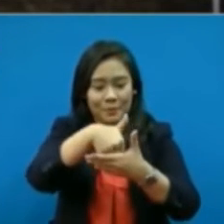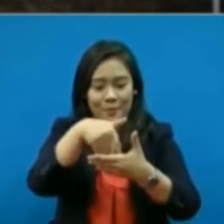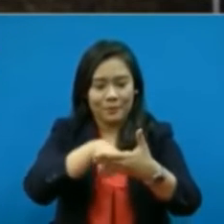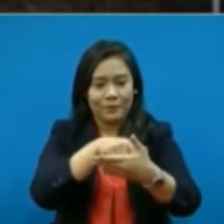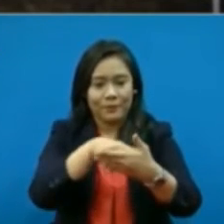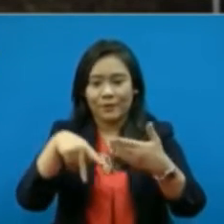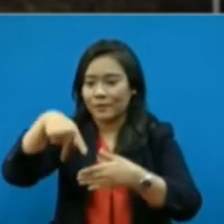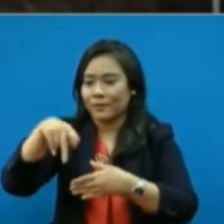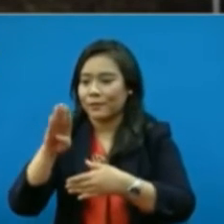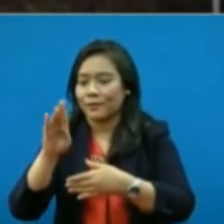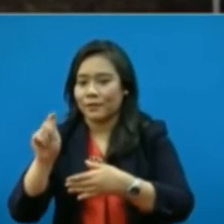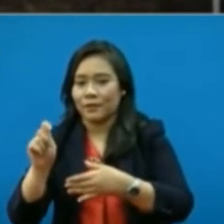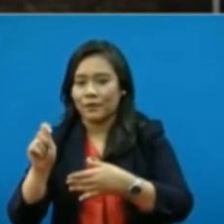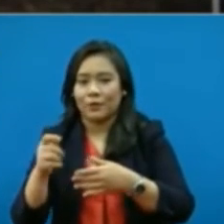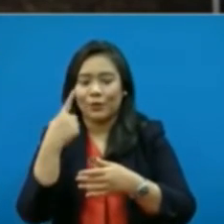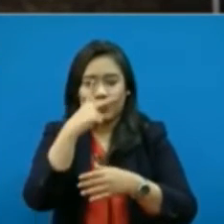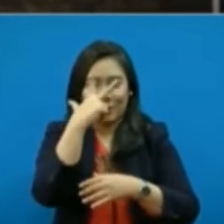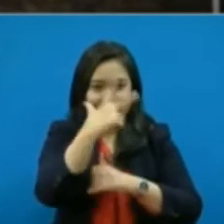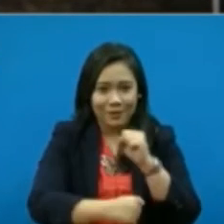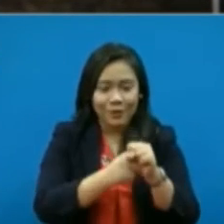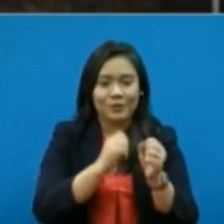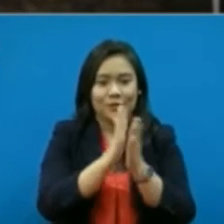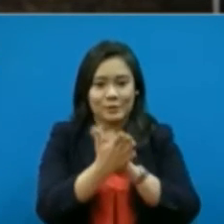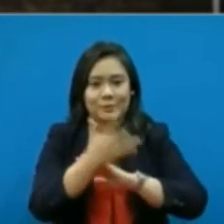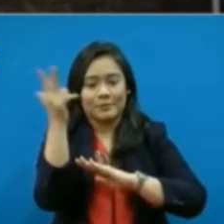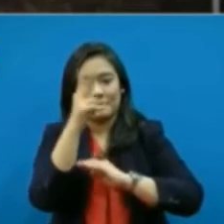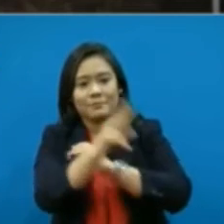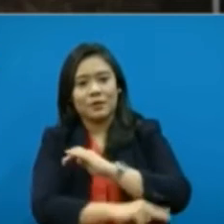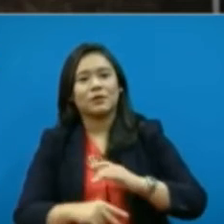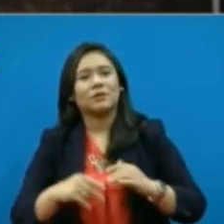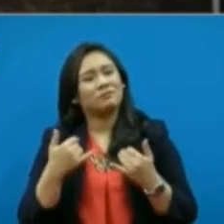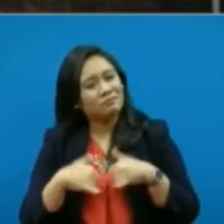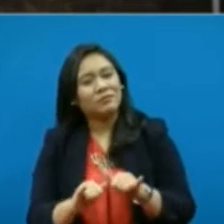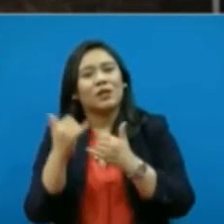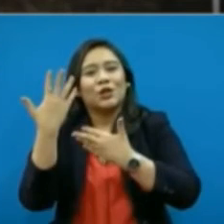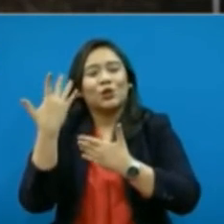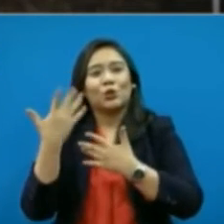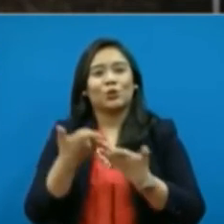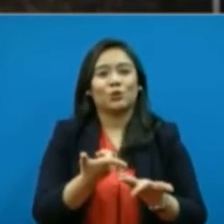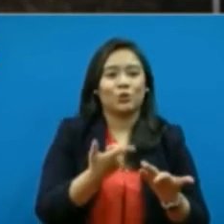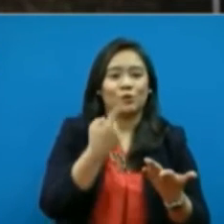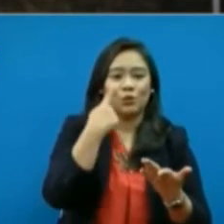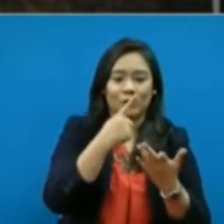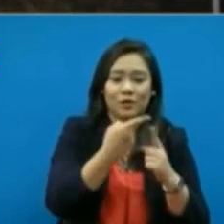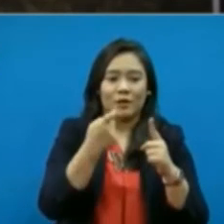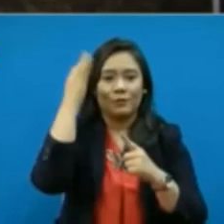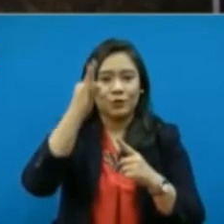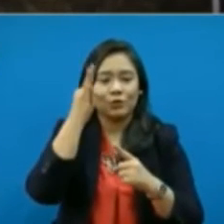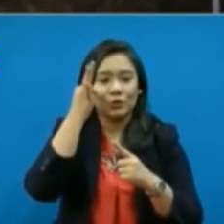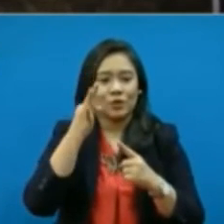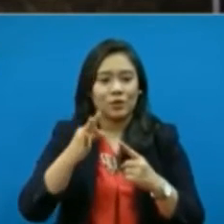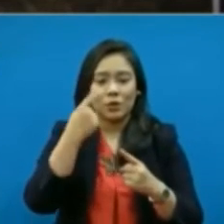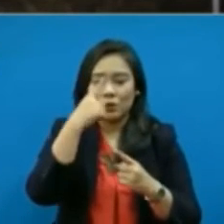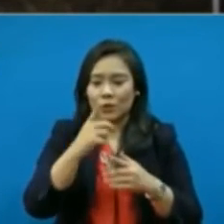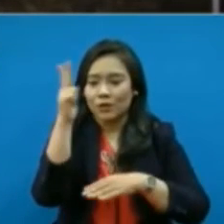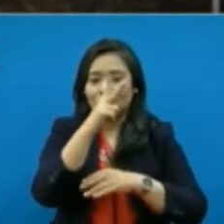kerajaan tempatan dalam 3 tahun. Jadi Kerajaan Negeri masih menunggu keputusan daripada Kerajaan Persekutuan.